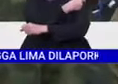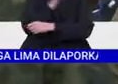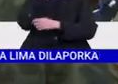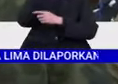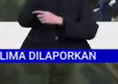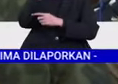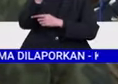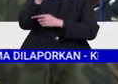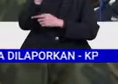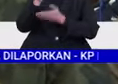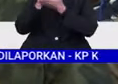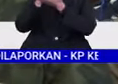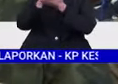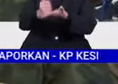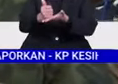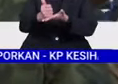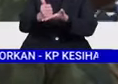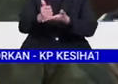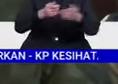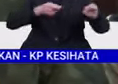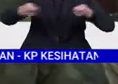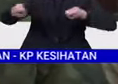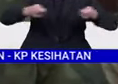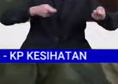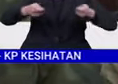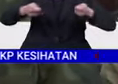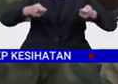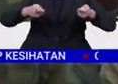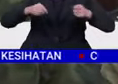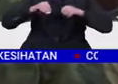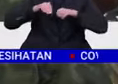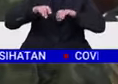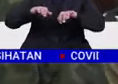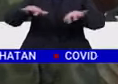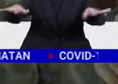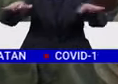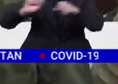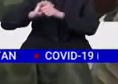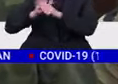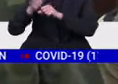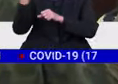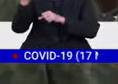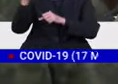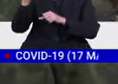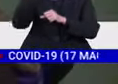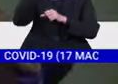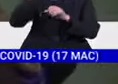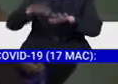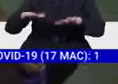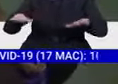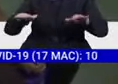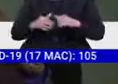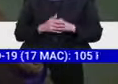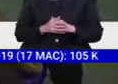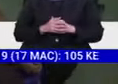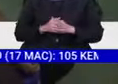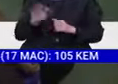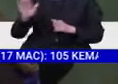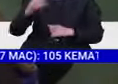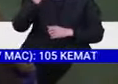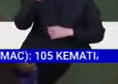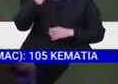tentunya dapat membantu untuk mengawal penularan jangkitan narkoba 19 terhadap anak-anak saw